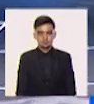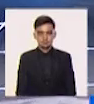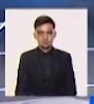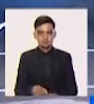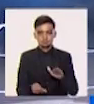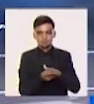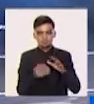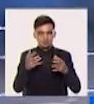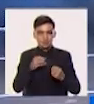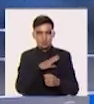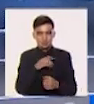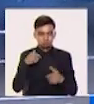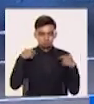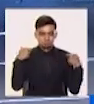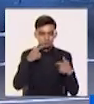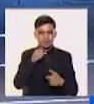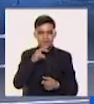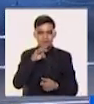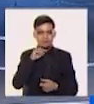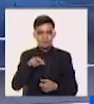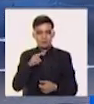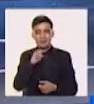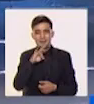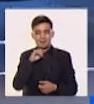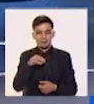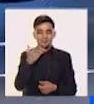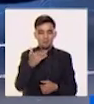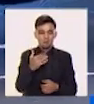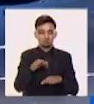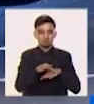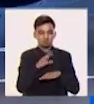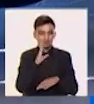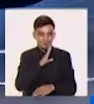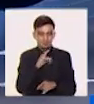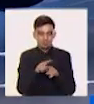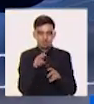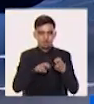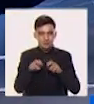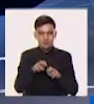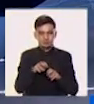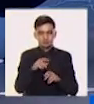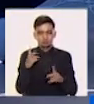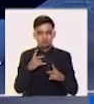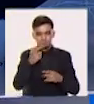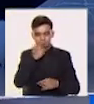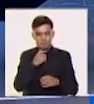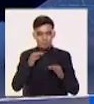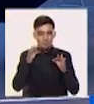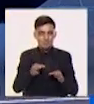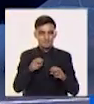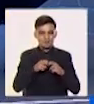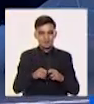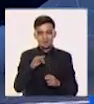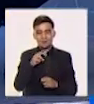Пара алды деп айыпталған генерал-майор Қайрат Көпбаевтың жары әділдік іздеп биліктен араша сұрайды. Айтуынша Қорғаныс министрлігінде